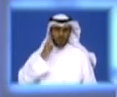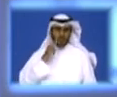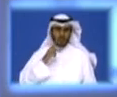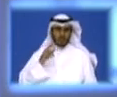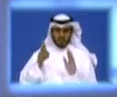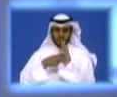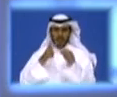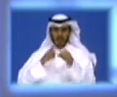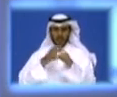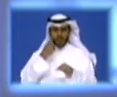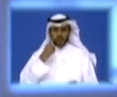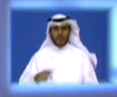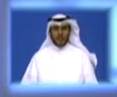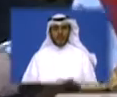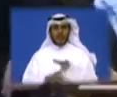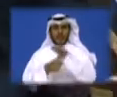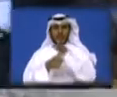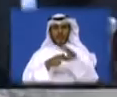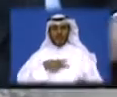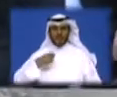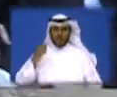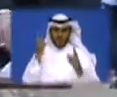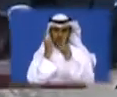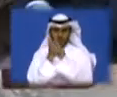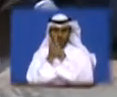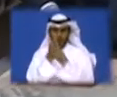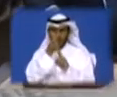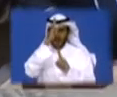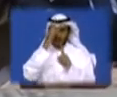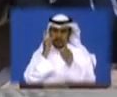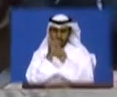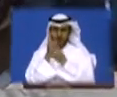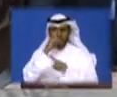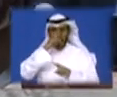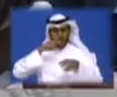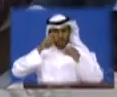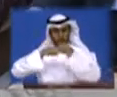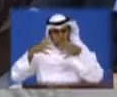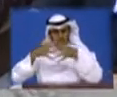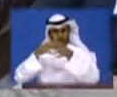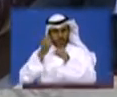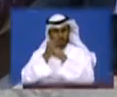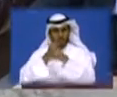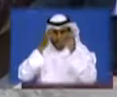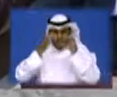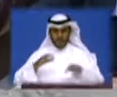العناوين. رئيس مجلس الأمة خلال لقائه الجعفري يؤكد على أهمية توحيد الجهود لمواجهة الإرهاب.